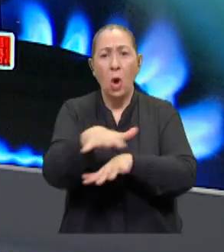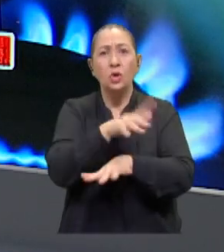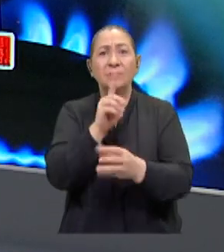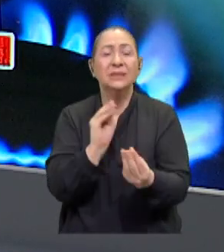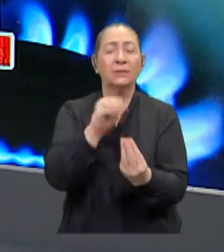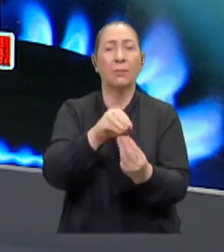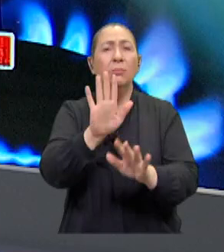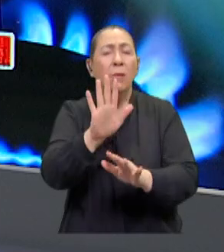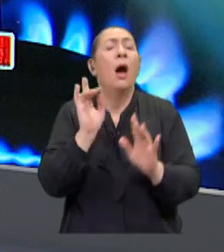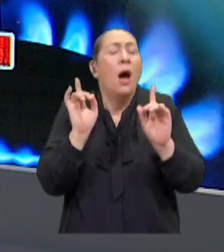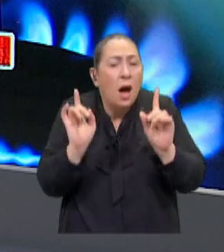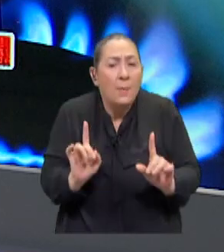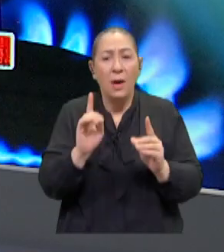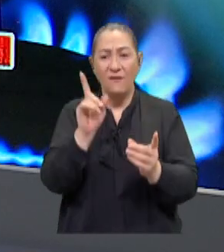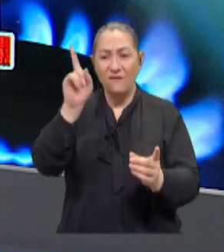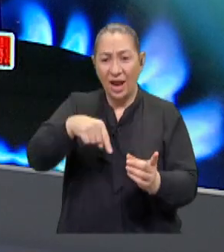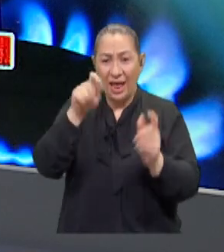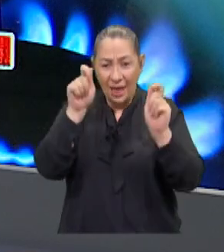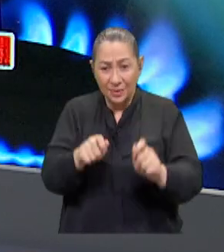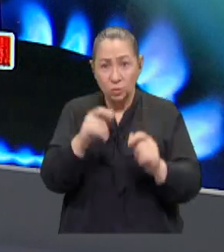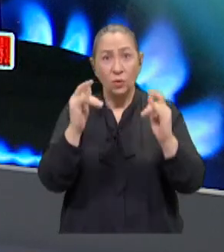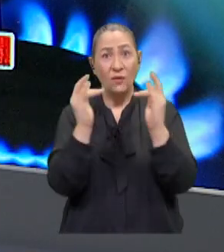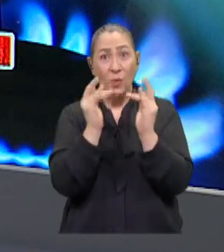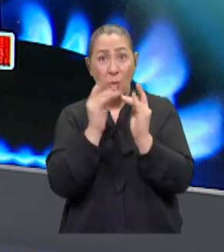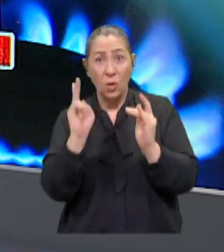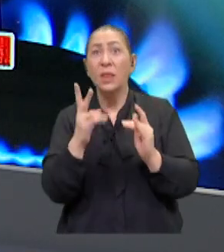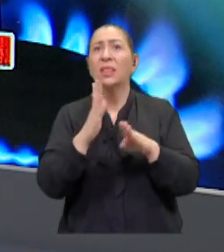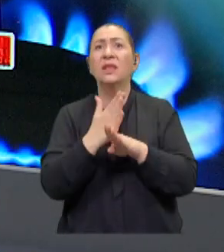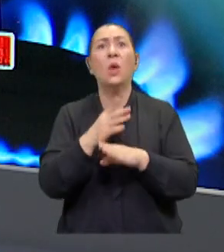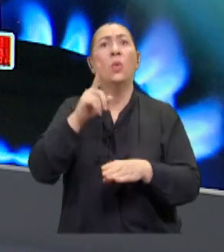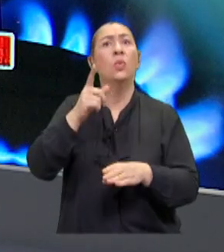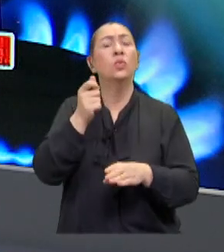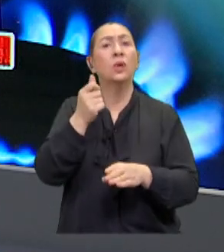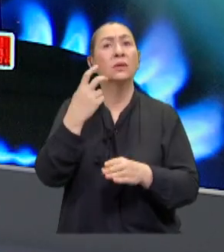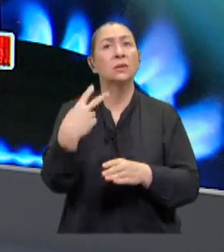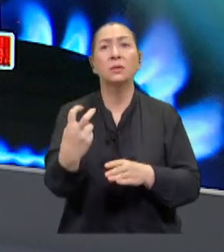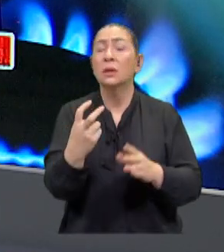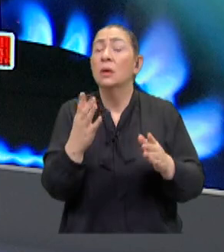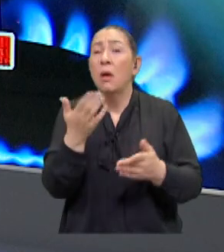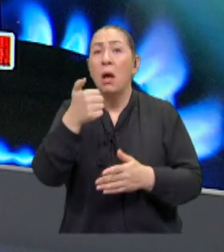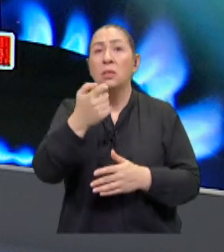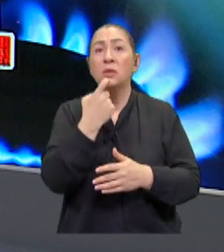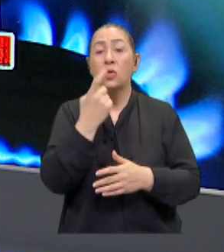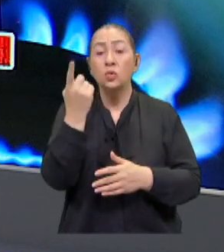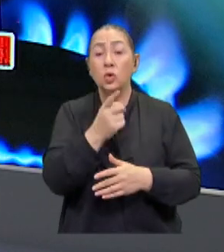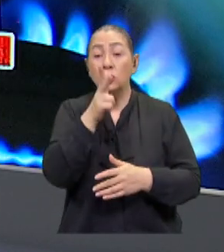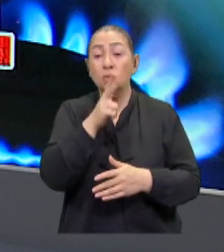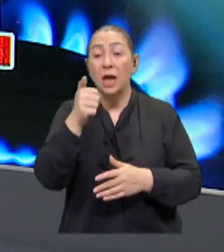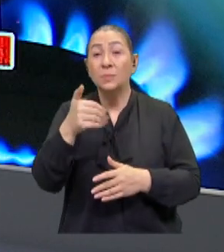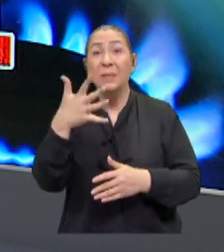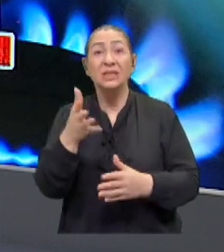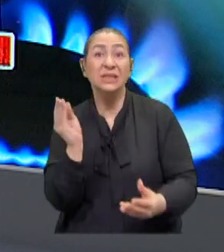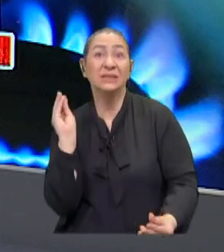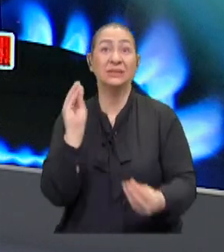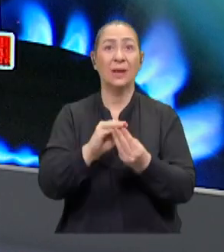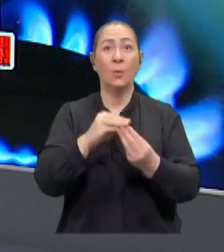zamla. Ancak zaten vergilerle yapılmış olan köprülerden neden ücret alınıyor ve 6 yılda %365